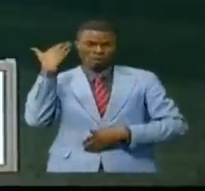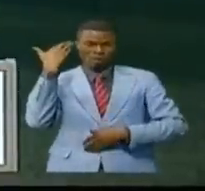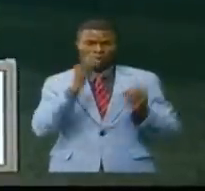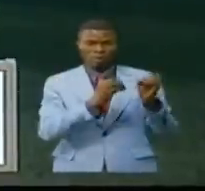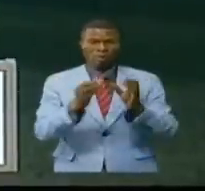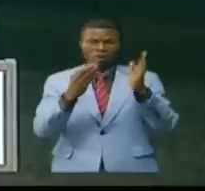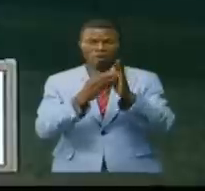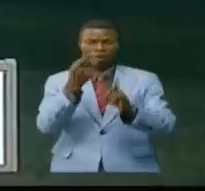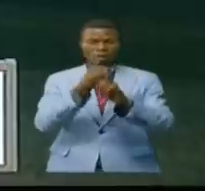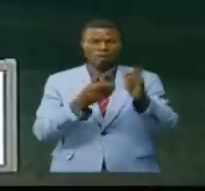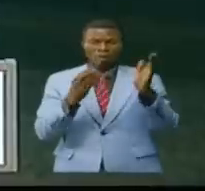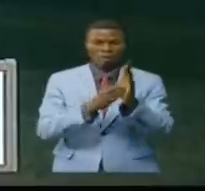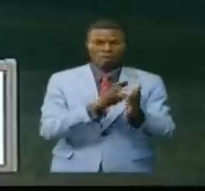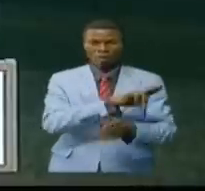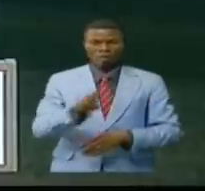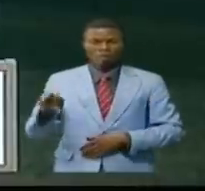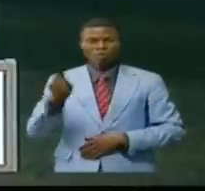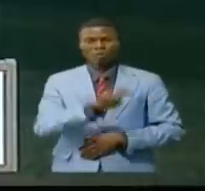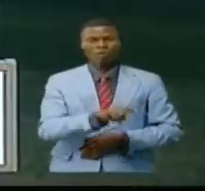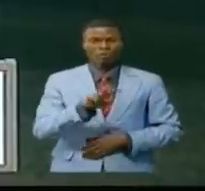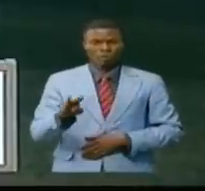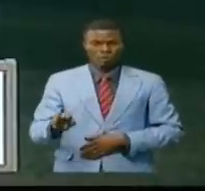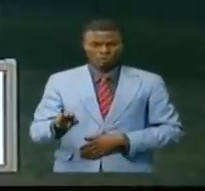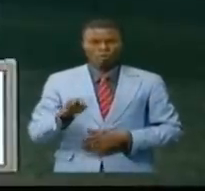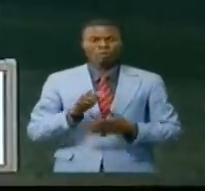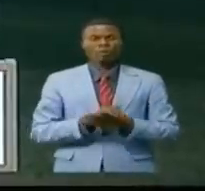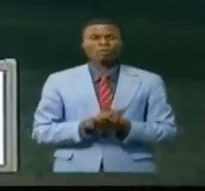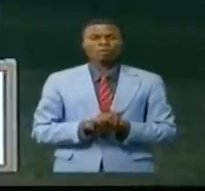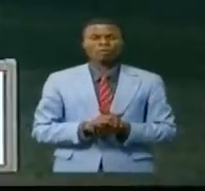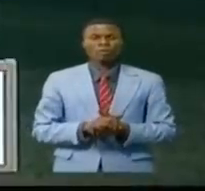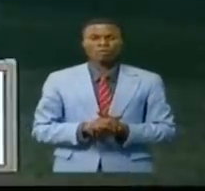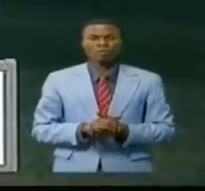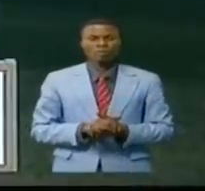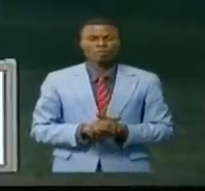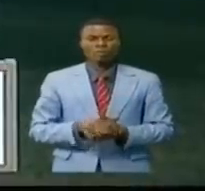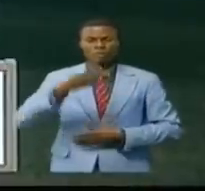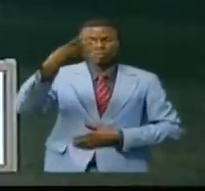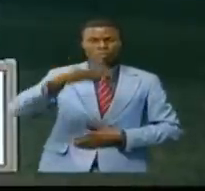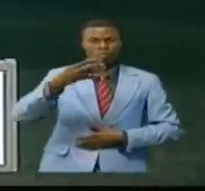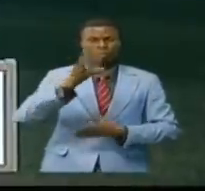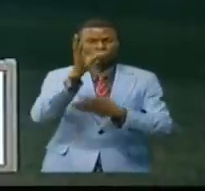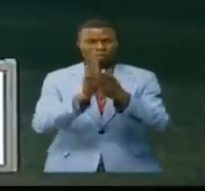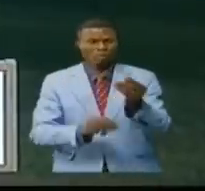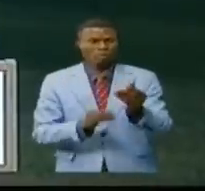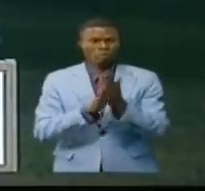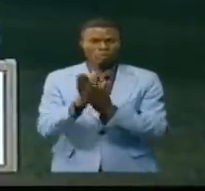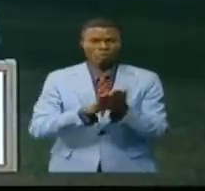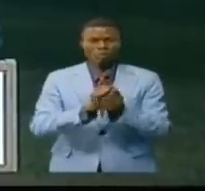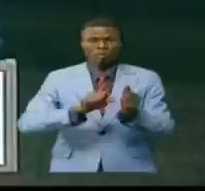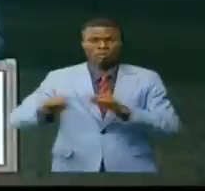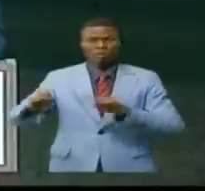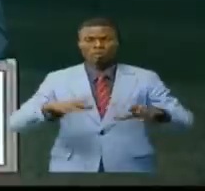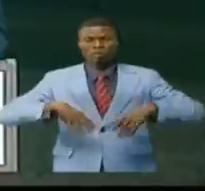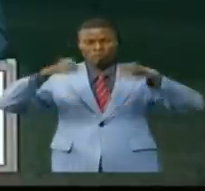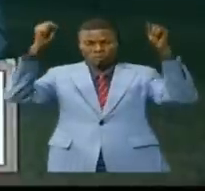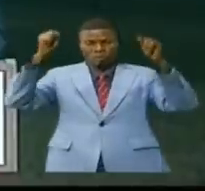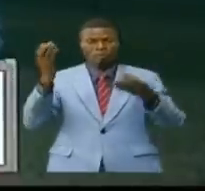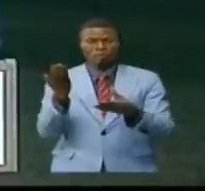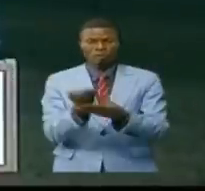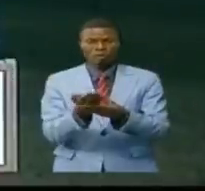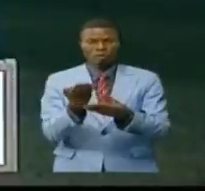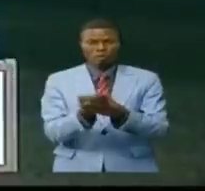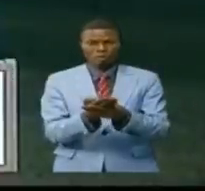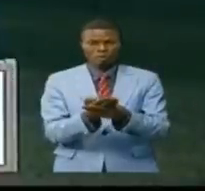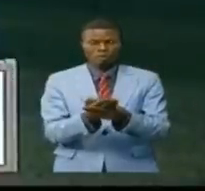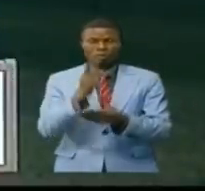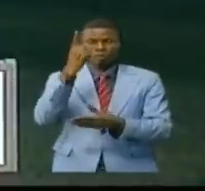le 9 septembre 2022. Au quatrième chapitre relatif à l'examen à l'adoption des dossiers,